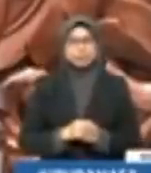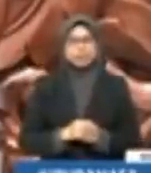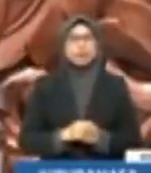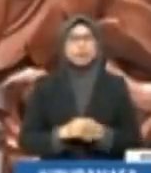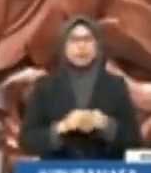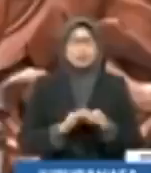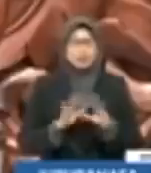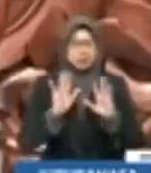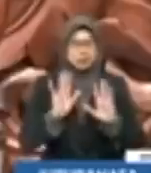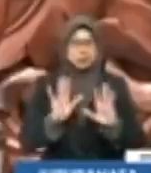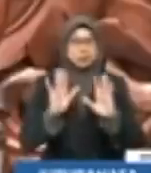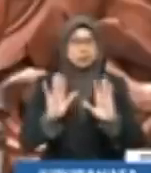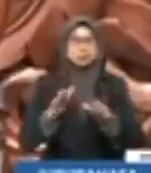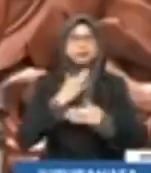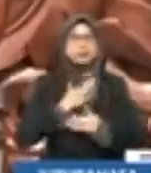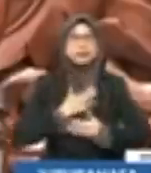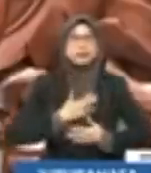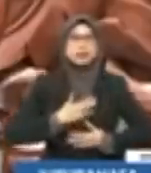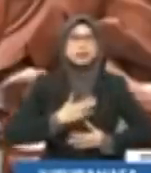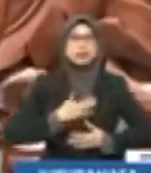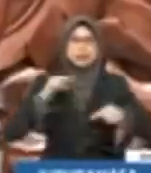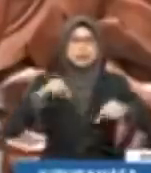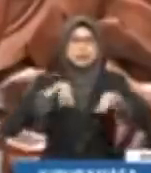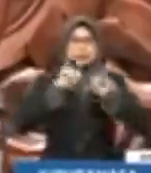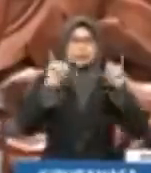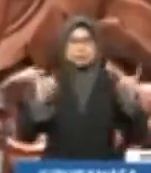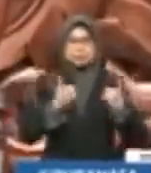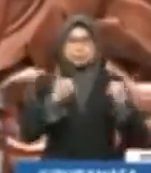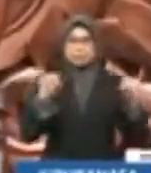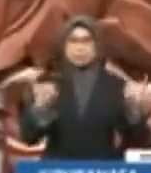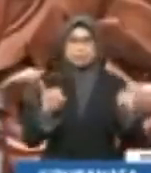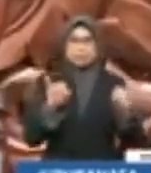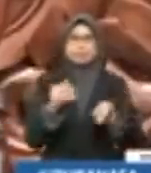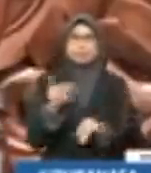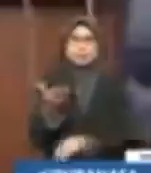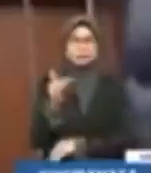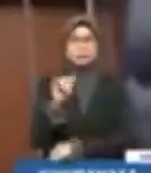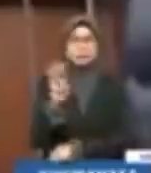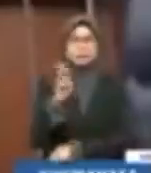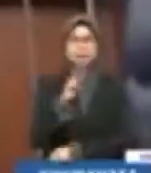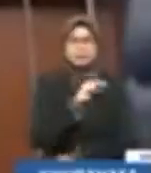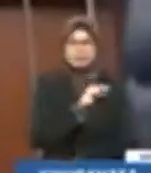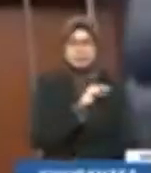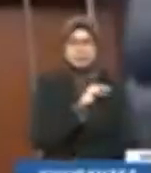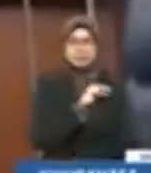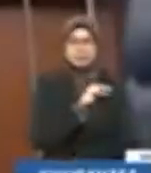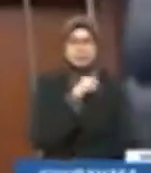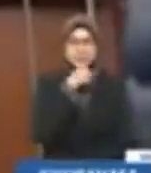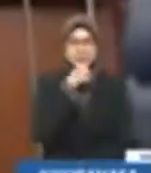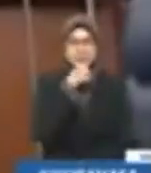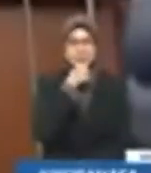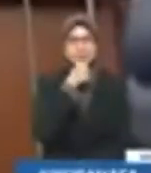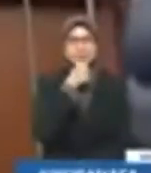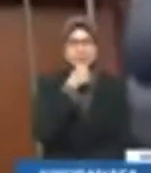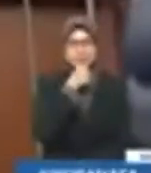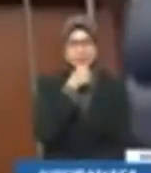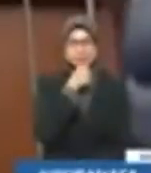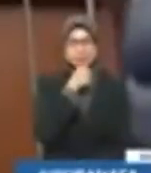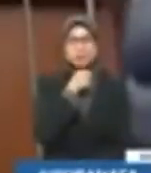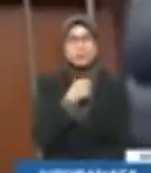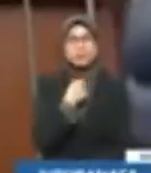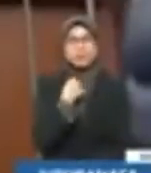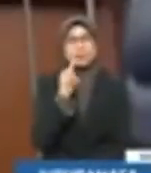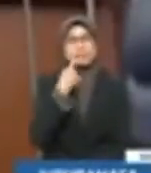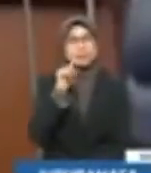Mari kita bertenang sikit. Kan? Hari Isnin ni. Silakan Yang Berhormat Menteri. Mai. Kebetulannya saya jawab